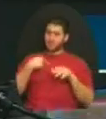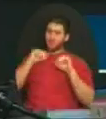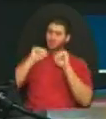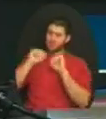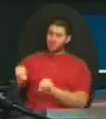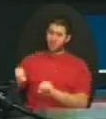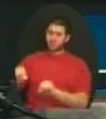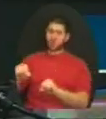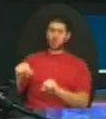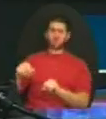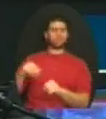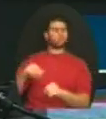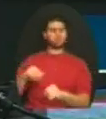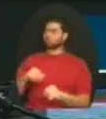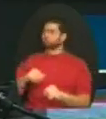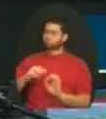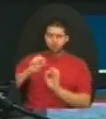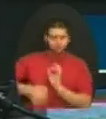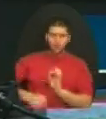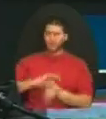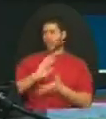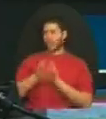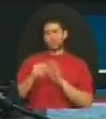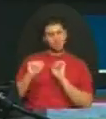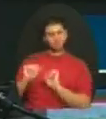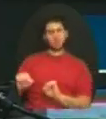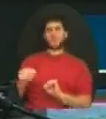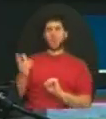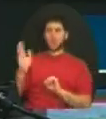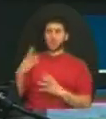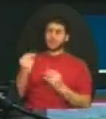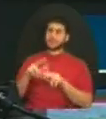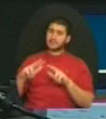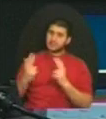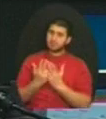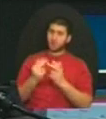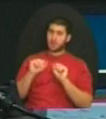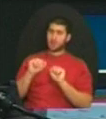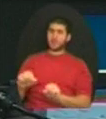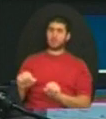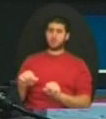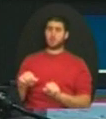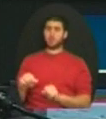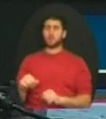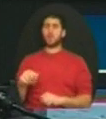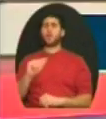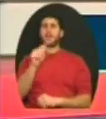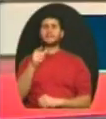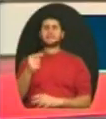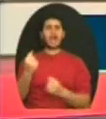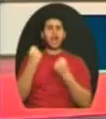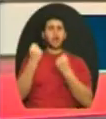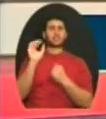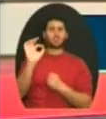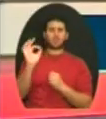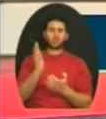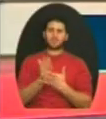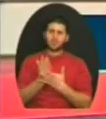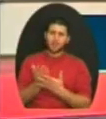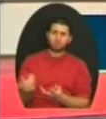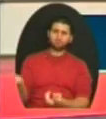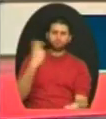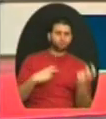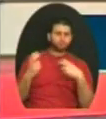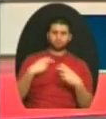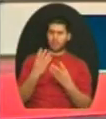מאחוריה ונגבה אותה בכל הכוח שלנו, ונביא עוד הרבה ציבור לתמוך בזה יחד איתנו. אולי זו החוזקה שלכם שמושכת אליכם